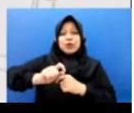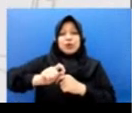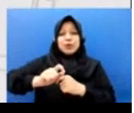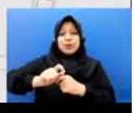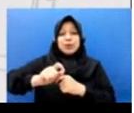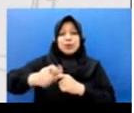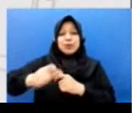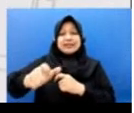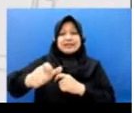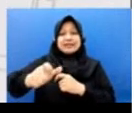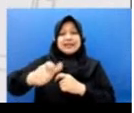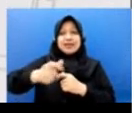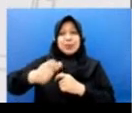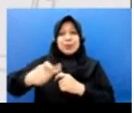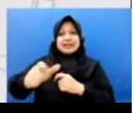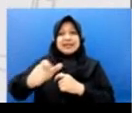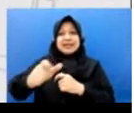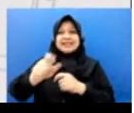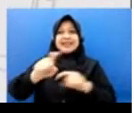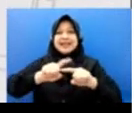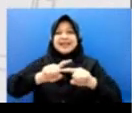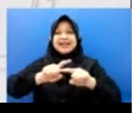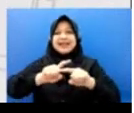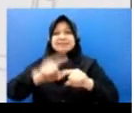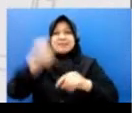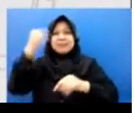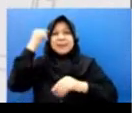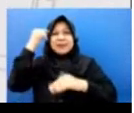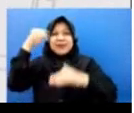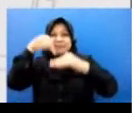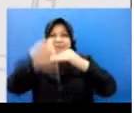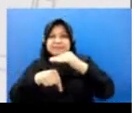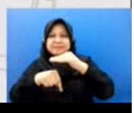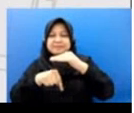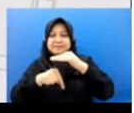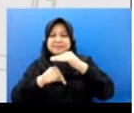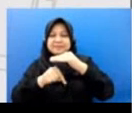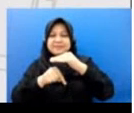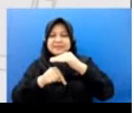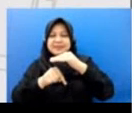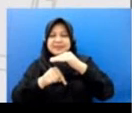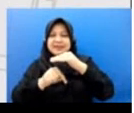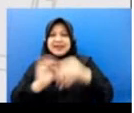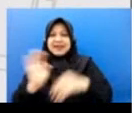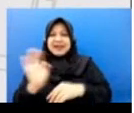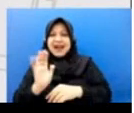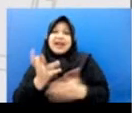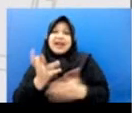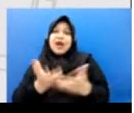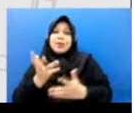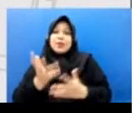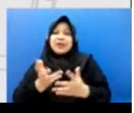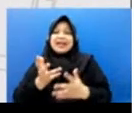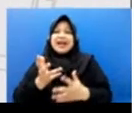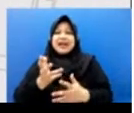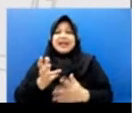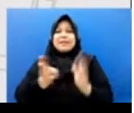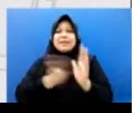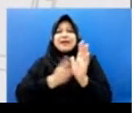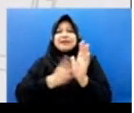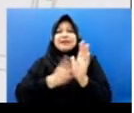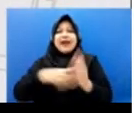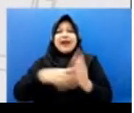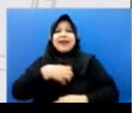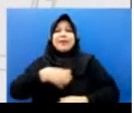tidak dilandasi berpikir kritis adalah karena terjadinya faktor emosi, karena ada faktor emosi terjadi ketika kita